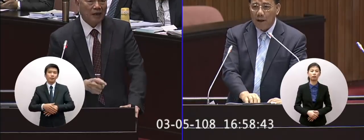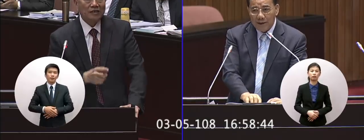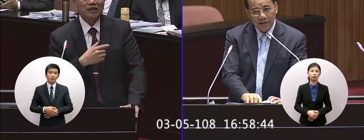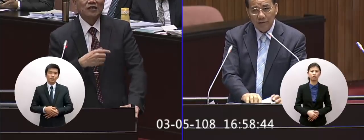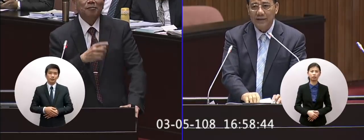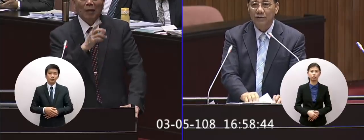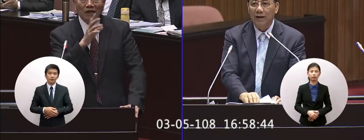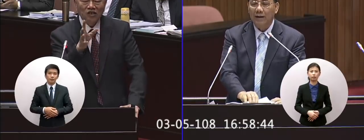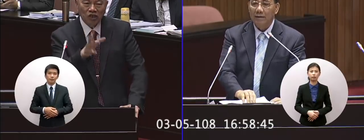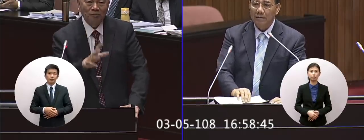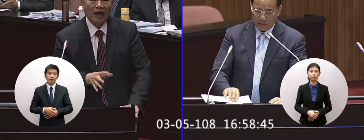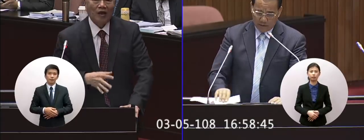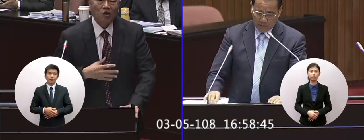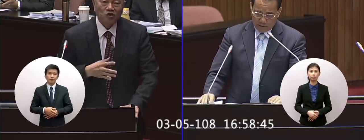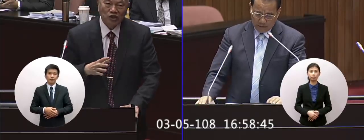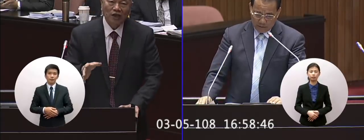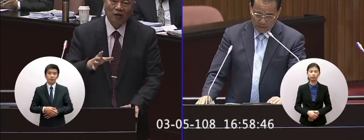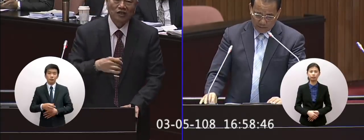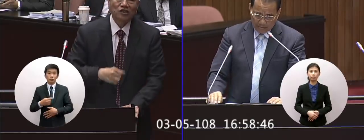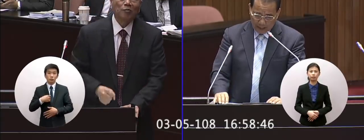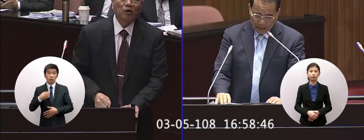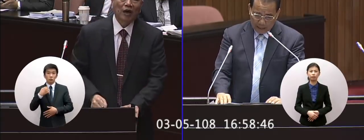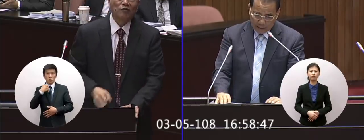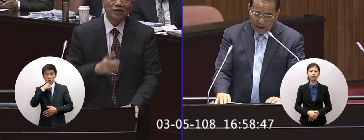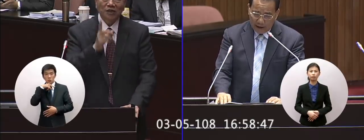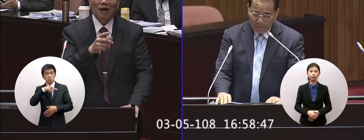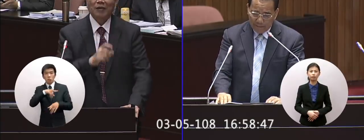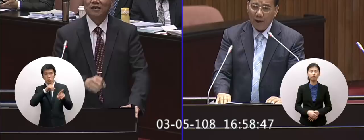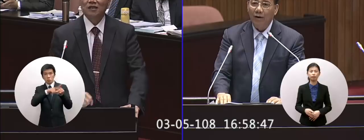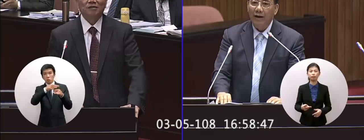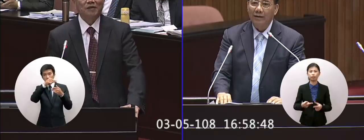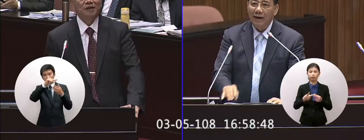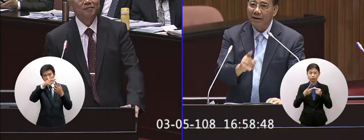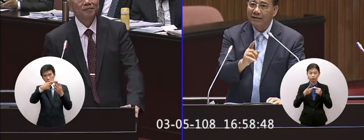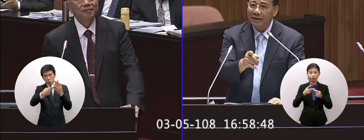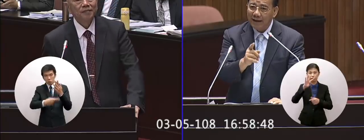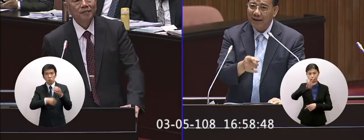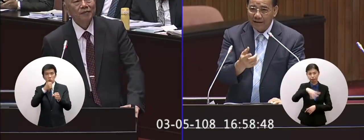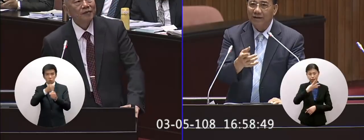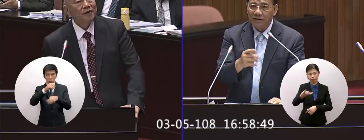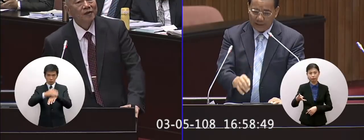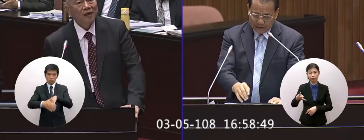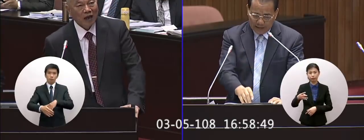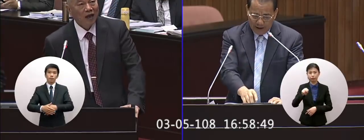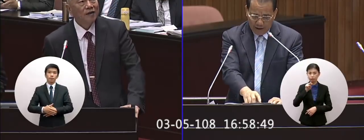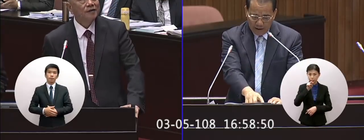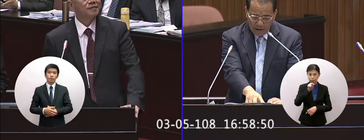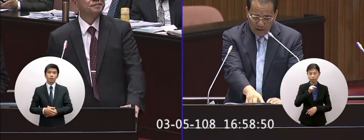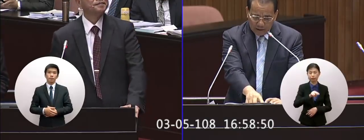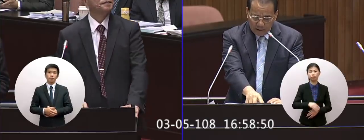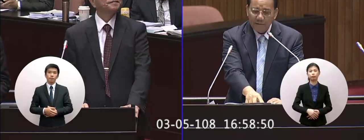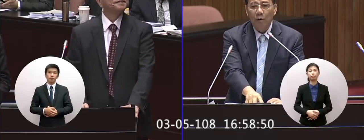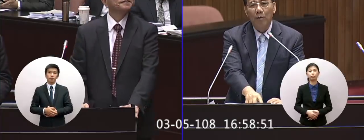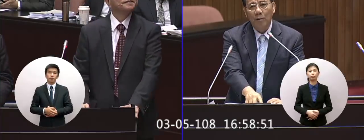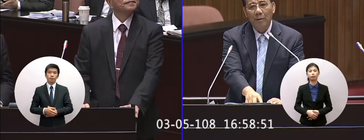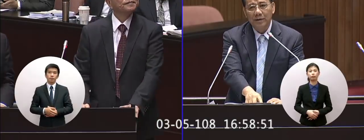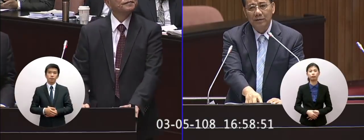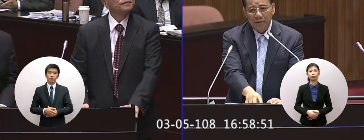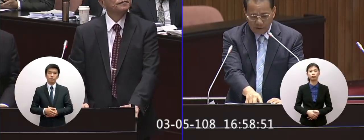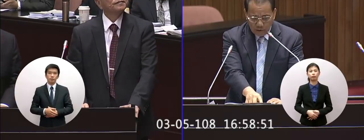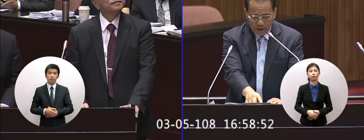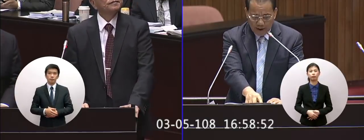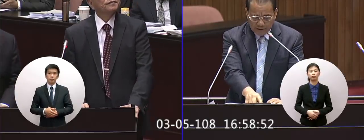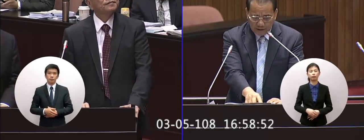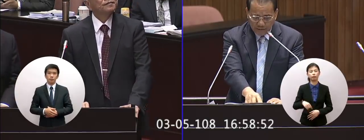强壮了，台湾已经够强壮。 马林 team 来讲，这个我的脚步来。 第二个表格给院长再认识一下哈。